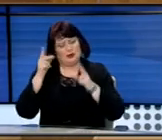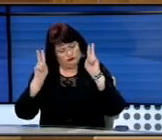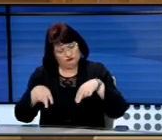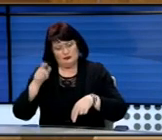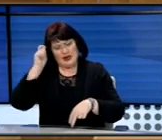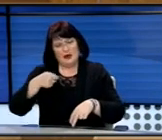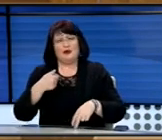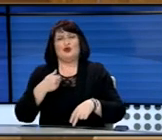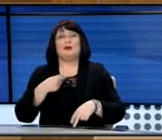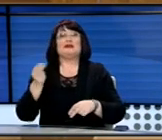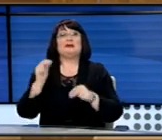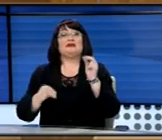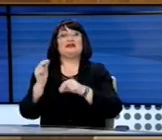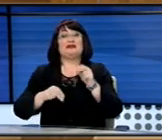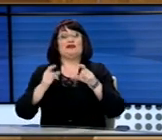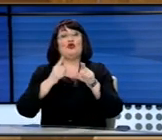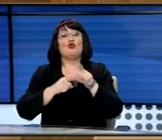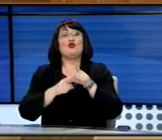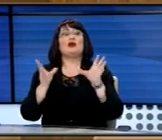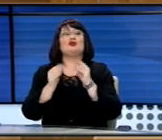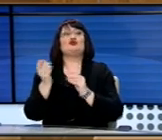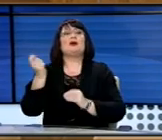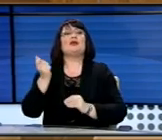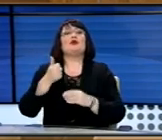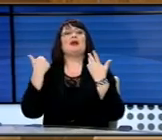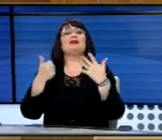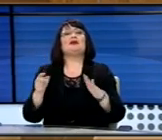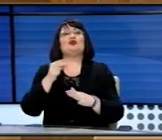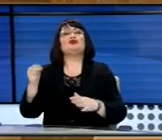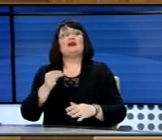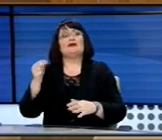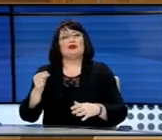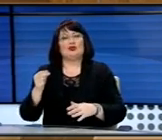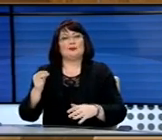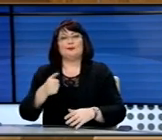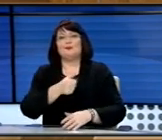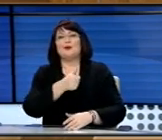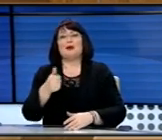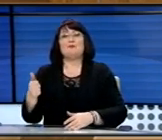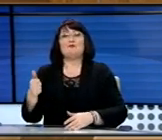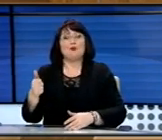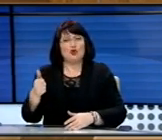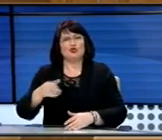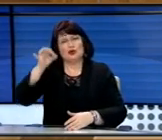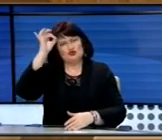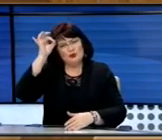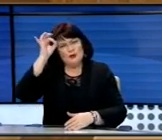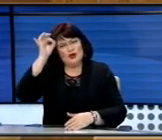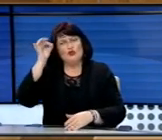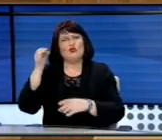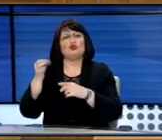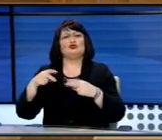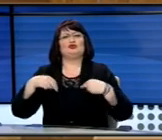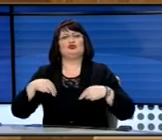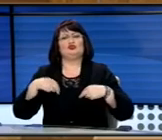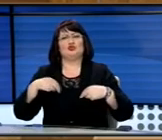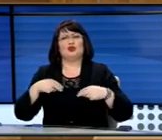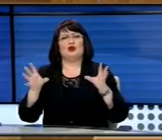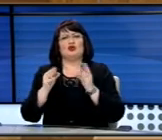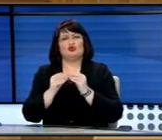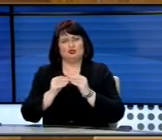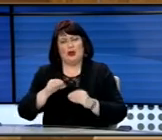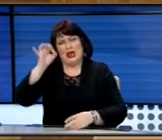ψήφος του ΚΚΕ στο επίδομα των 600 ευρώ μόνο για το ένστολο προσωπικό του Υπουργείου Προστασίας